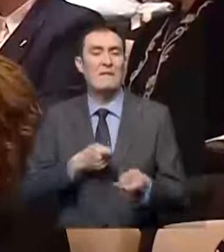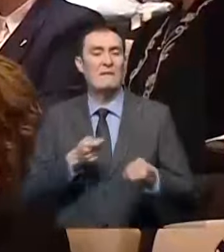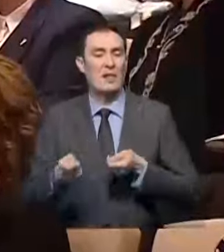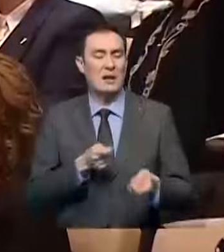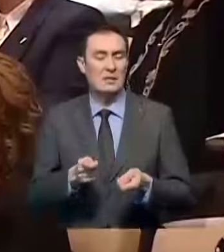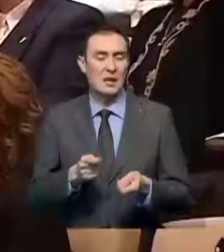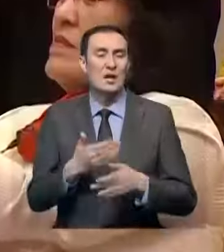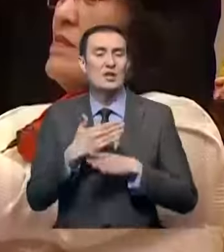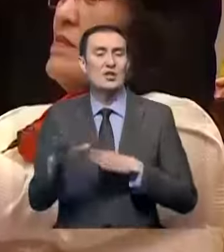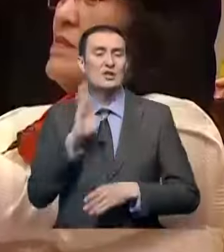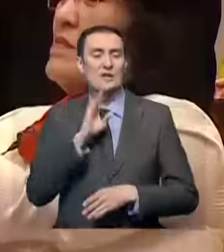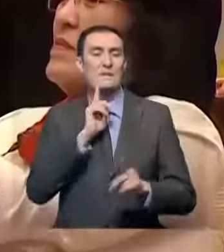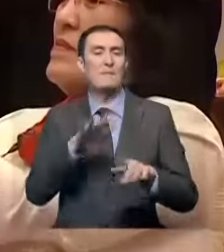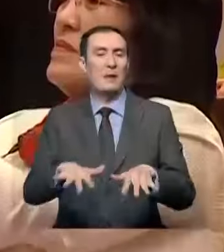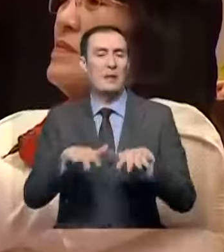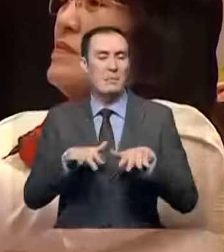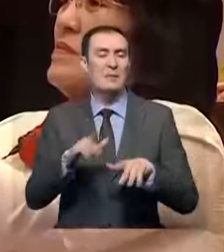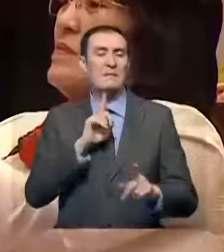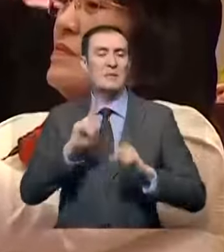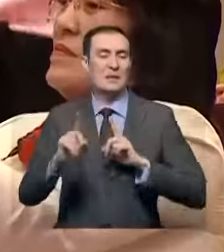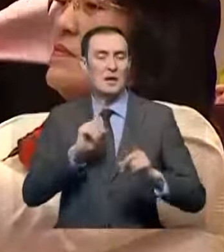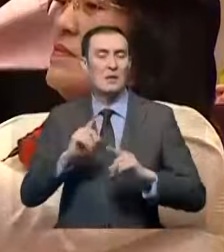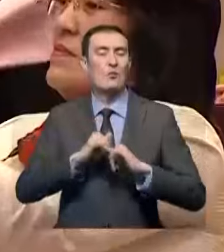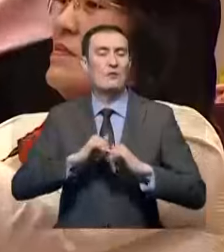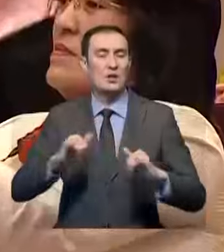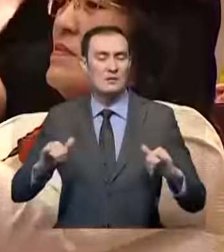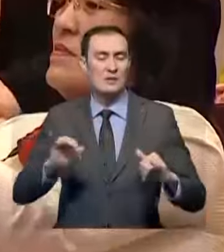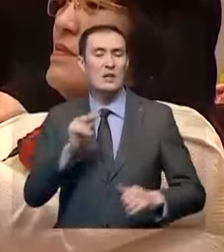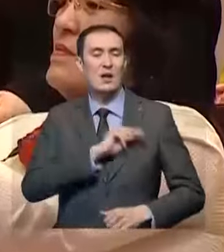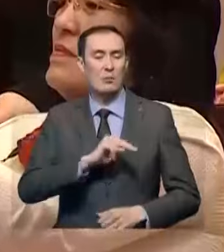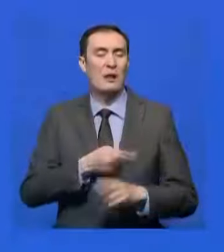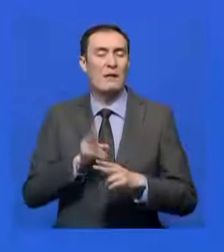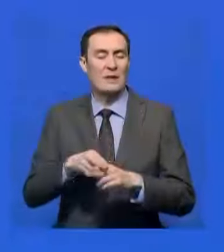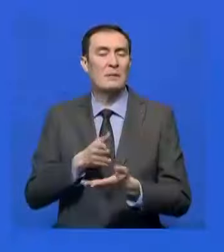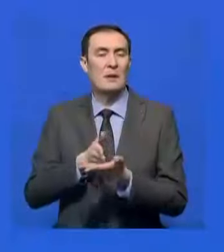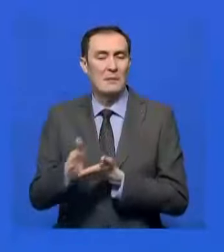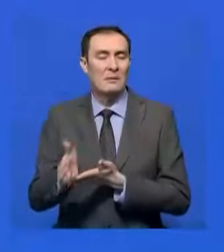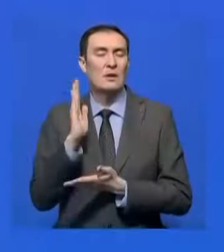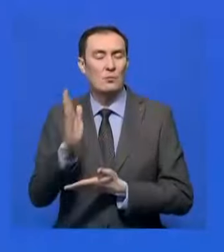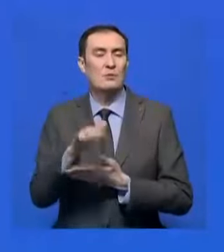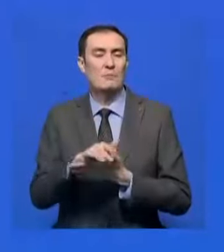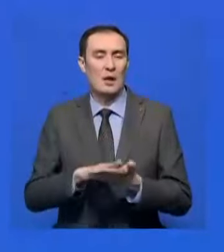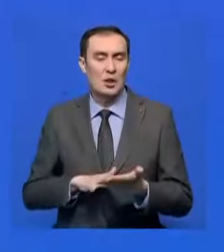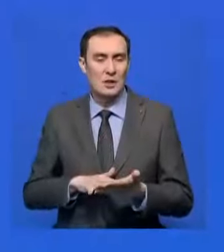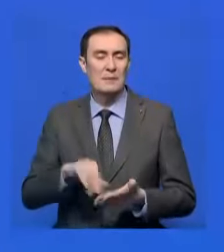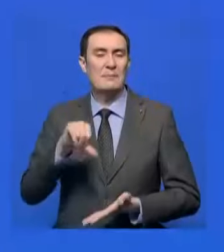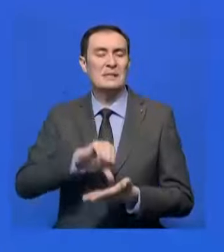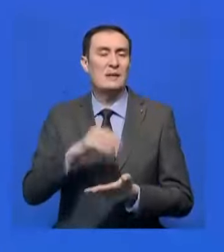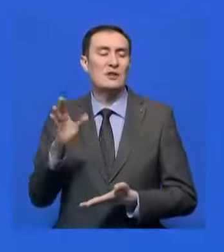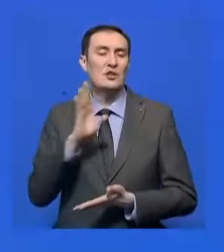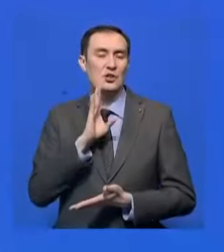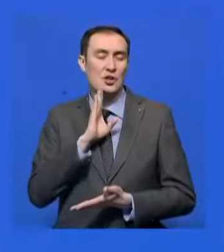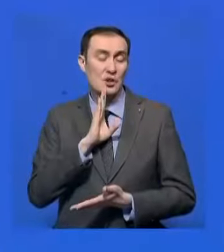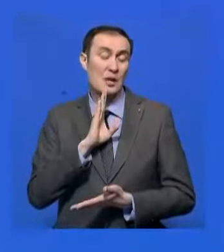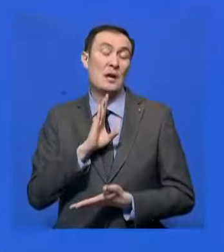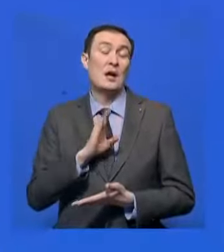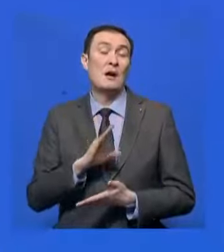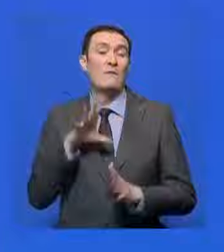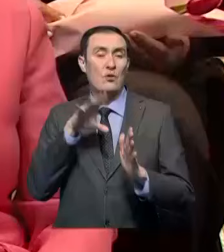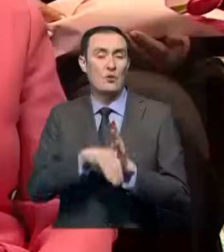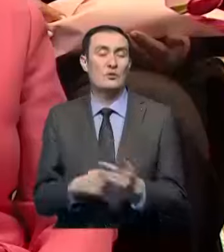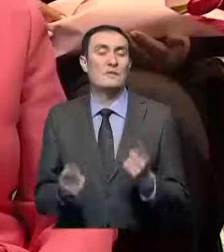власти. Доля женщин в парламенте и маслихатах увеличилась, и работа в этом направлении будет продолжена. Представительницы прекрасного пола